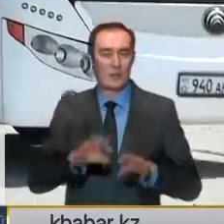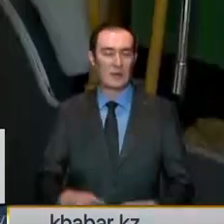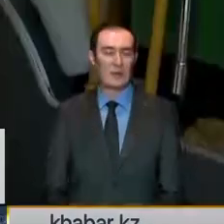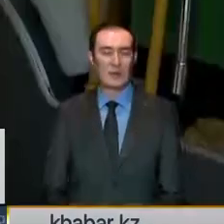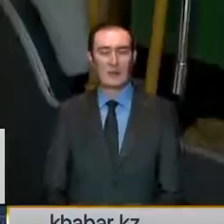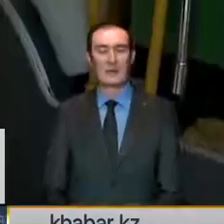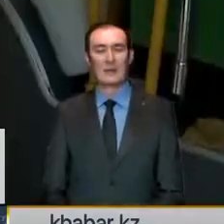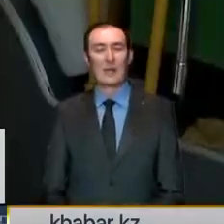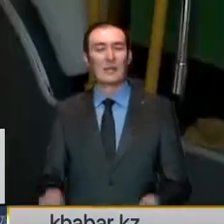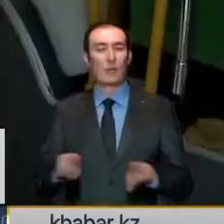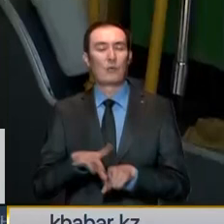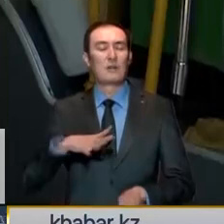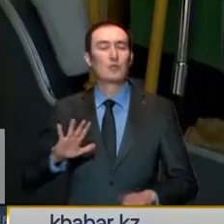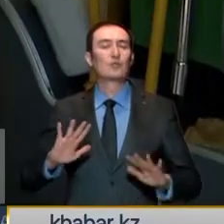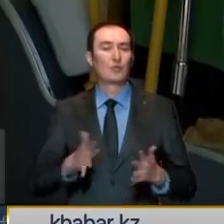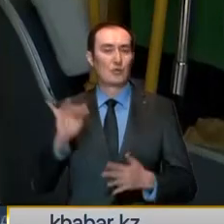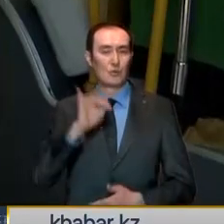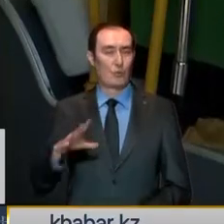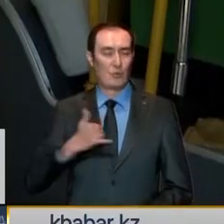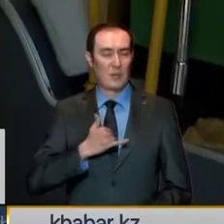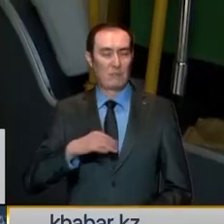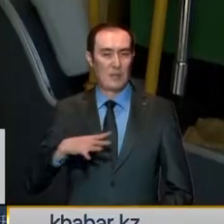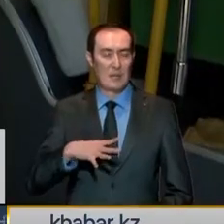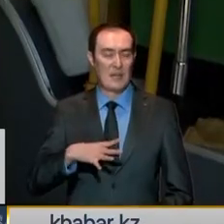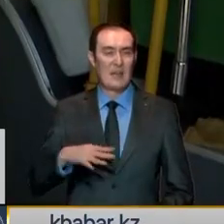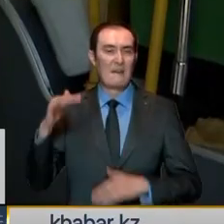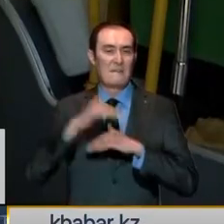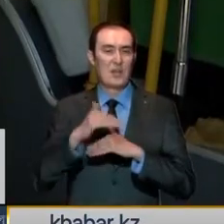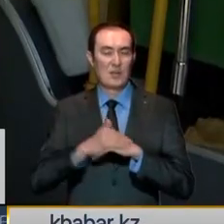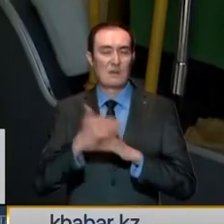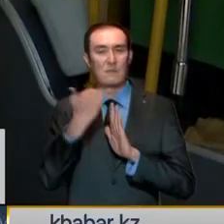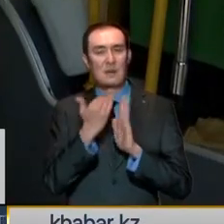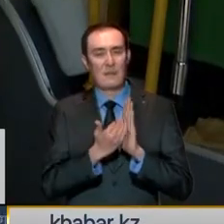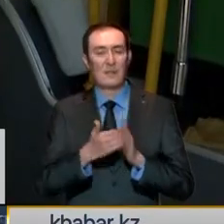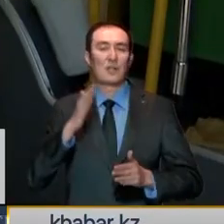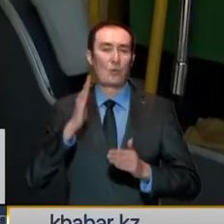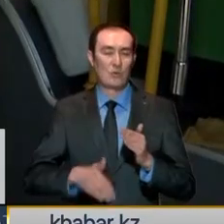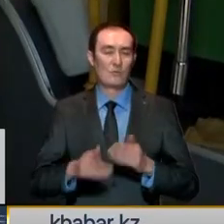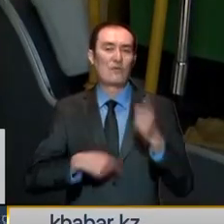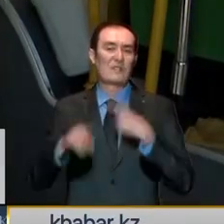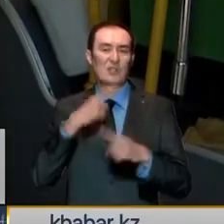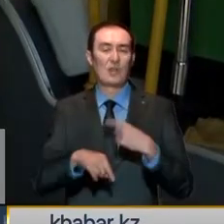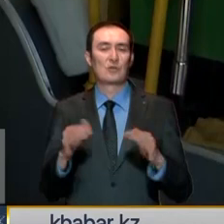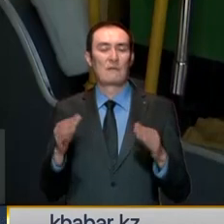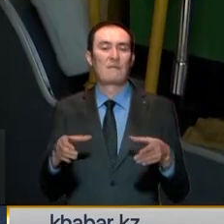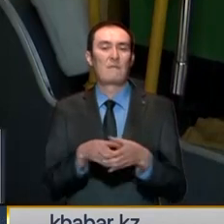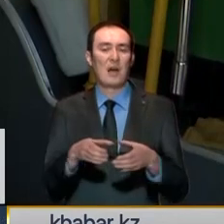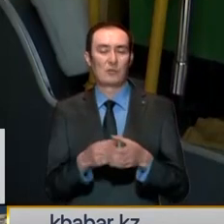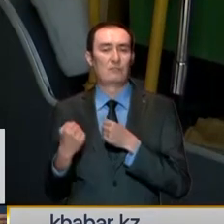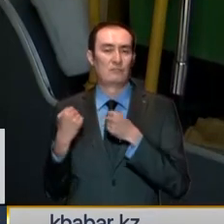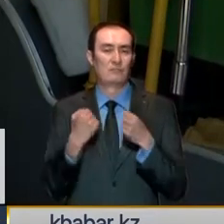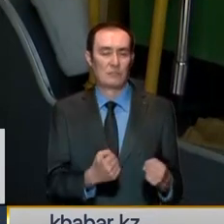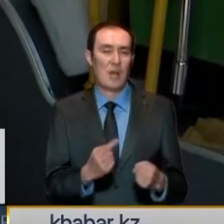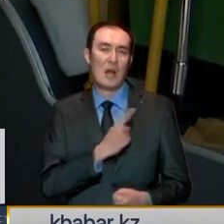Такой случай получился у меня. Вечером график кончил и базу еду.